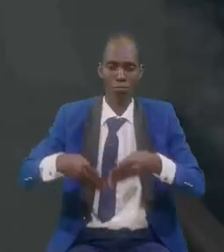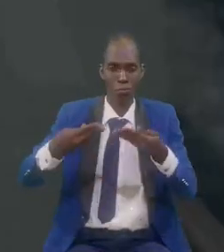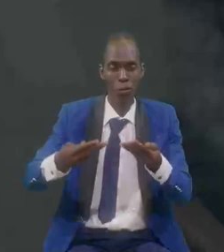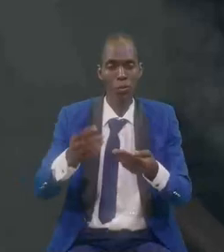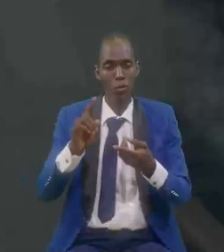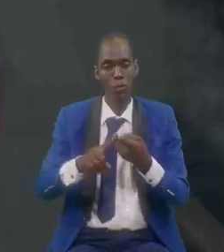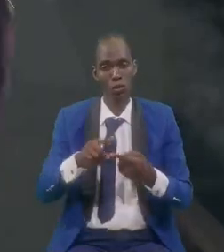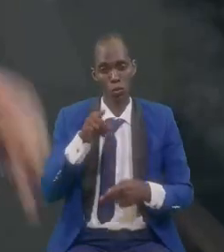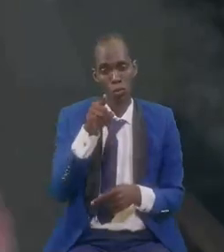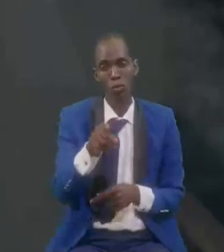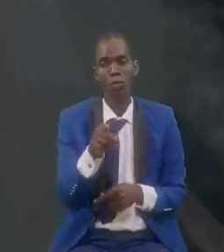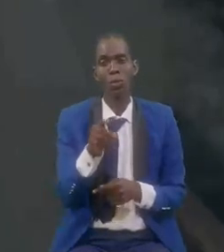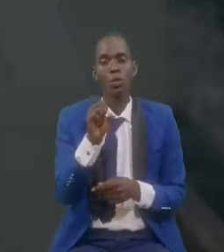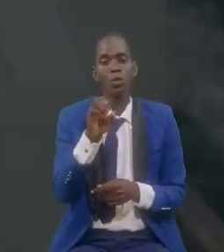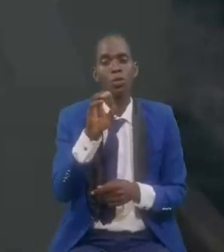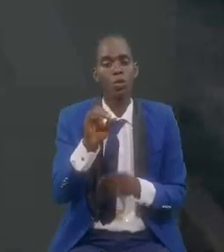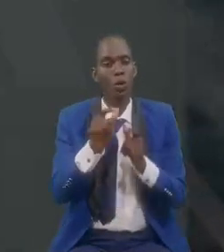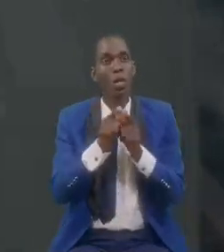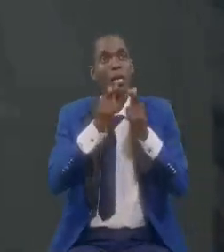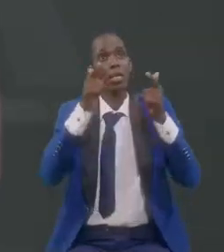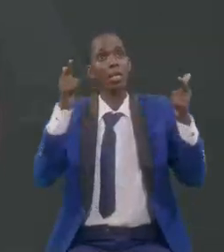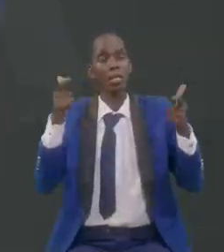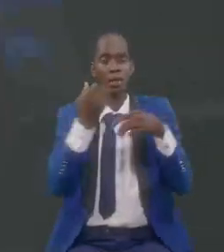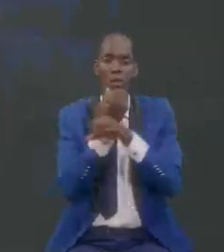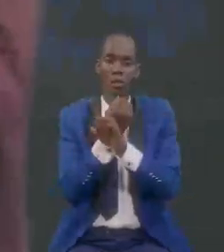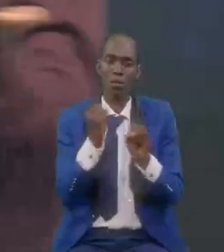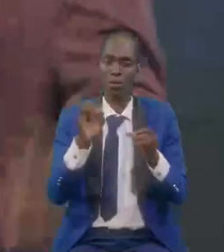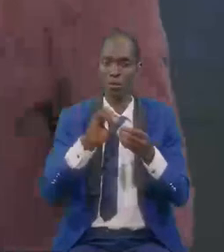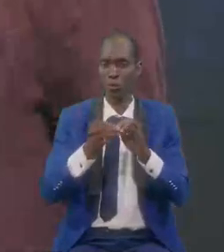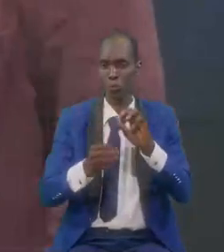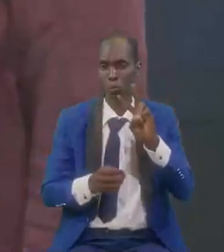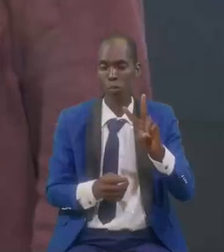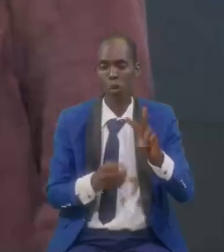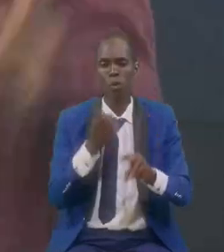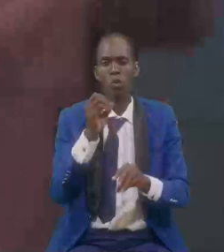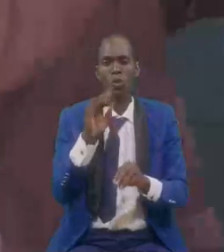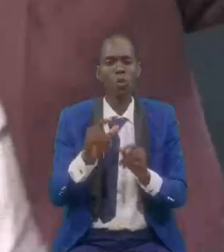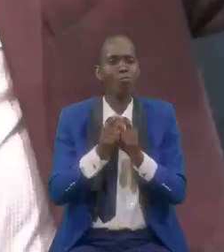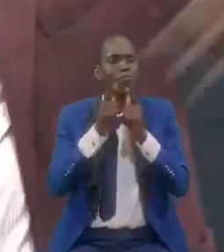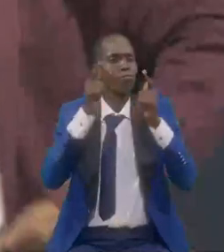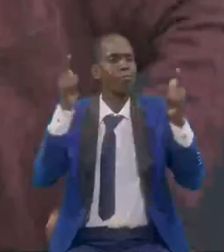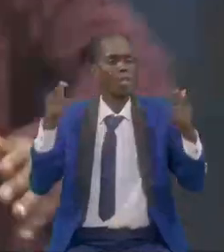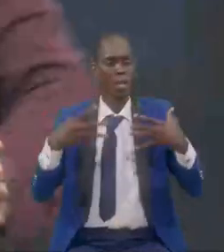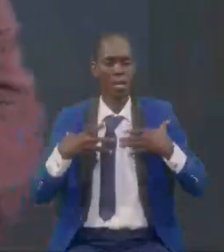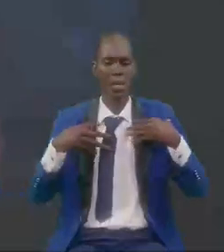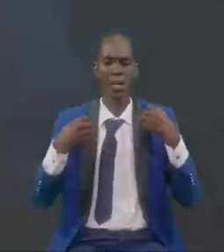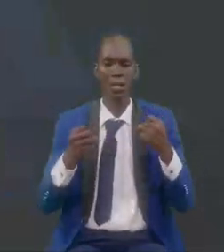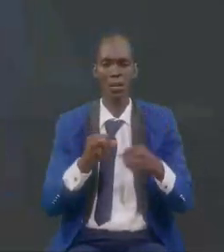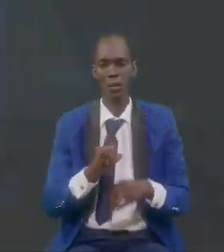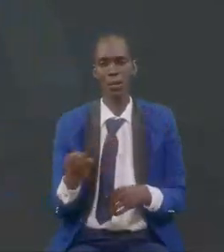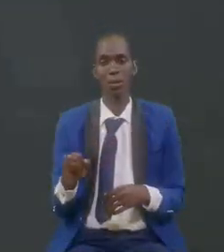toi un si grand salut. Deuxième point, une si grande guérison.